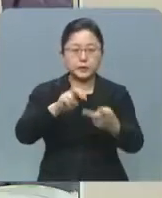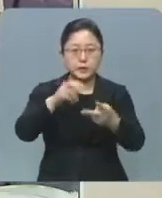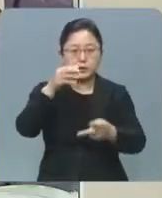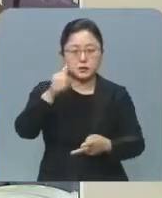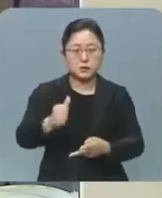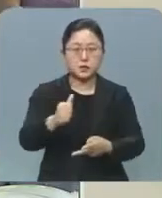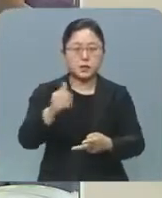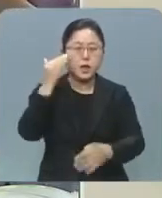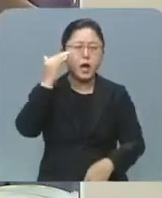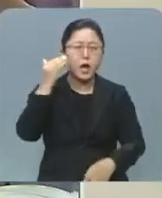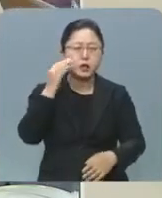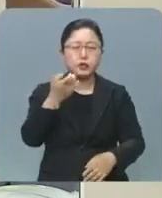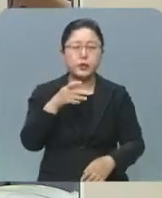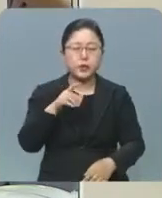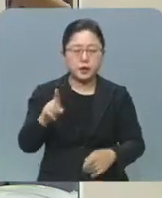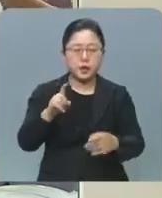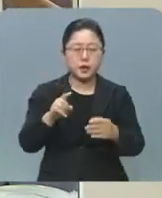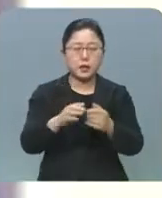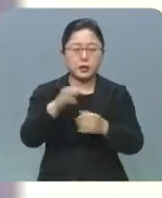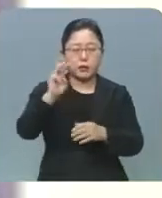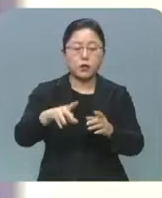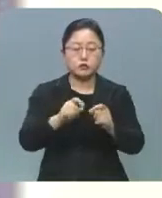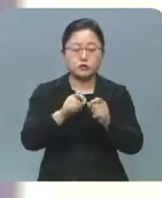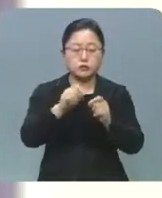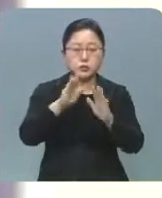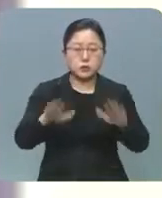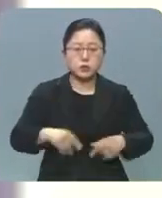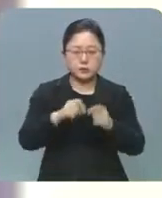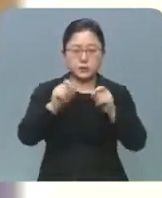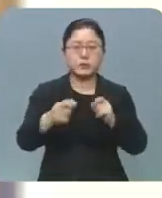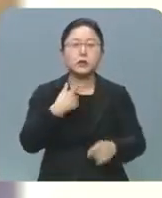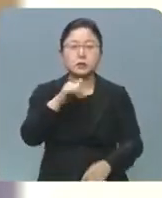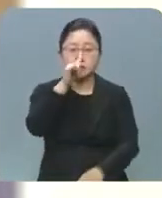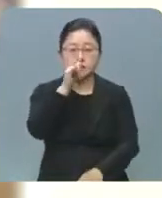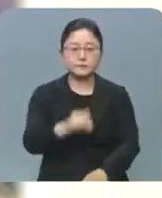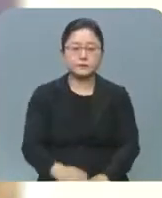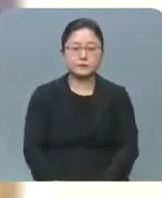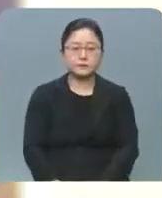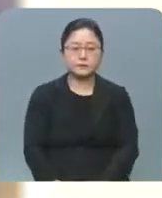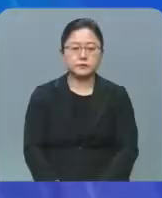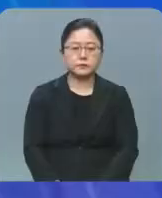암센터장과 한국외과학회 광주전암 지회장 등을 역임했습니다.